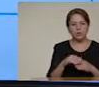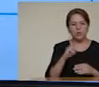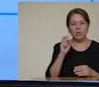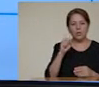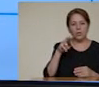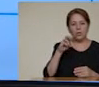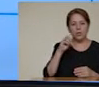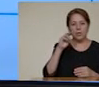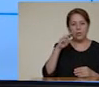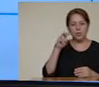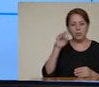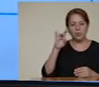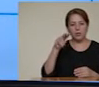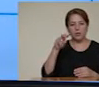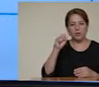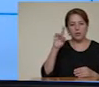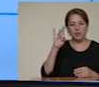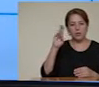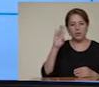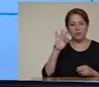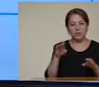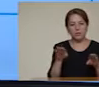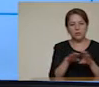Kalendarlarni taqqoslang va jadvalni to'ldiring.